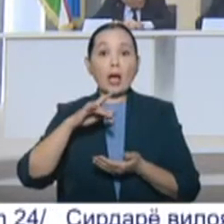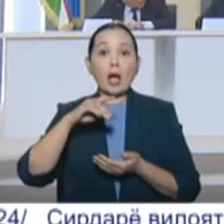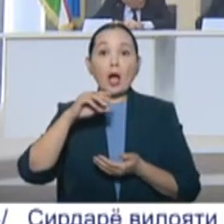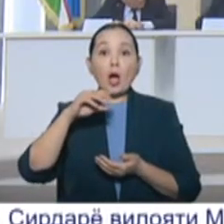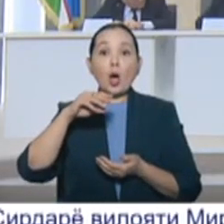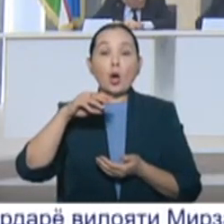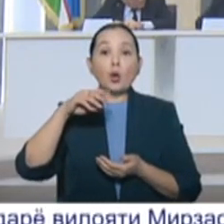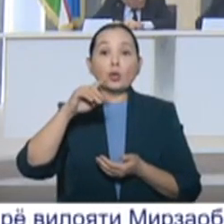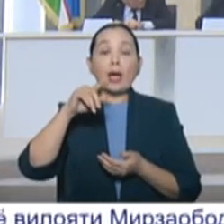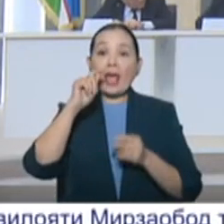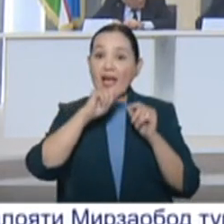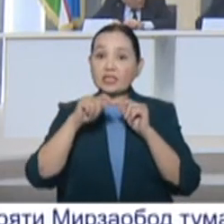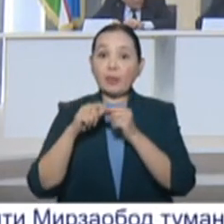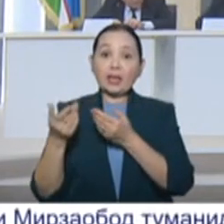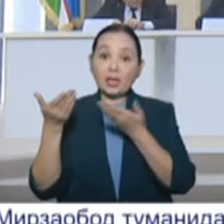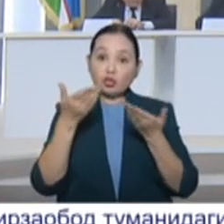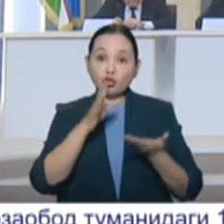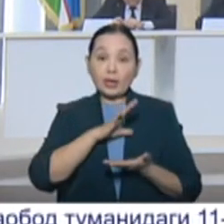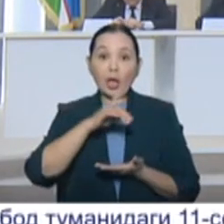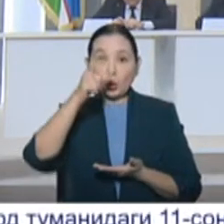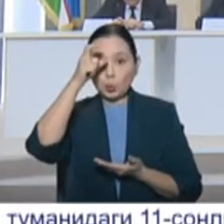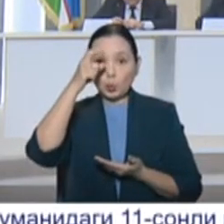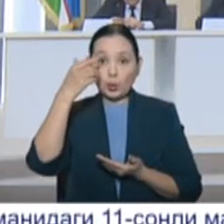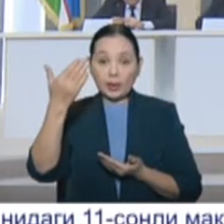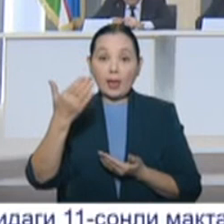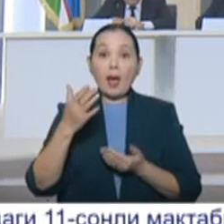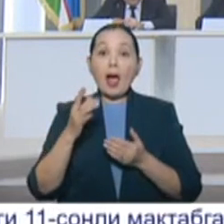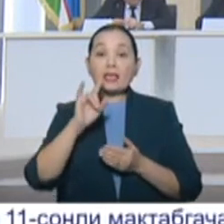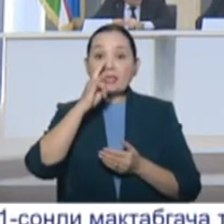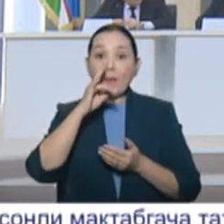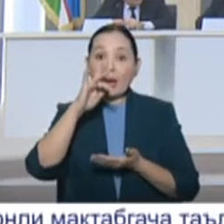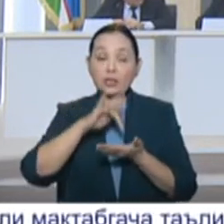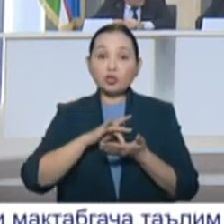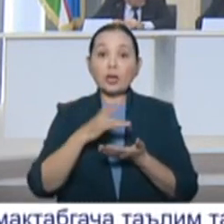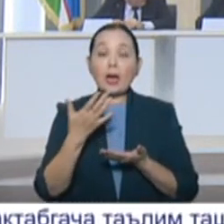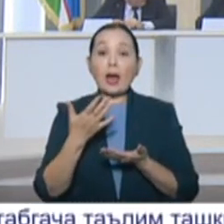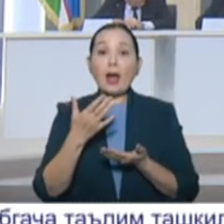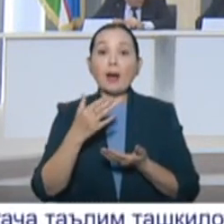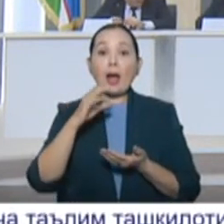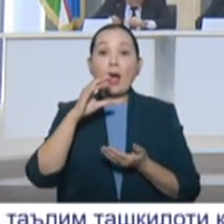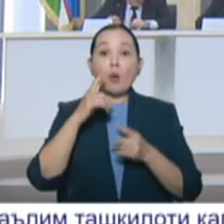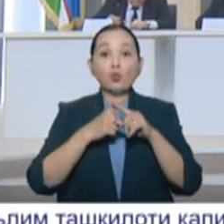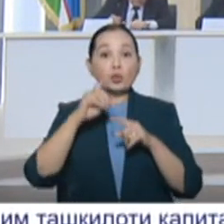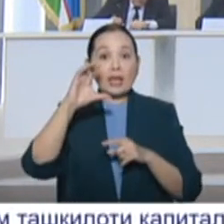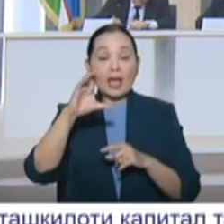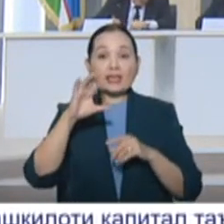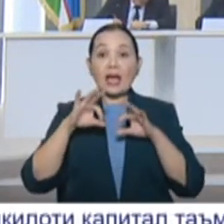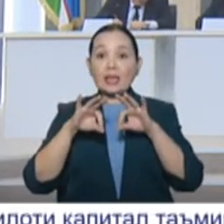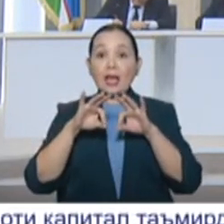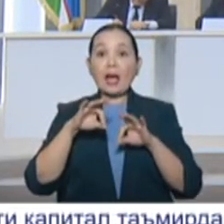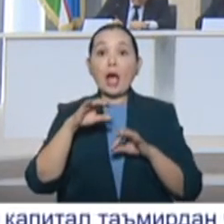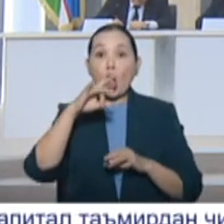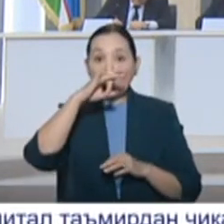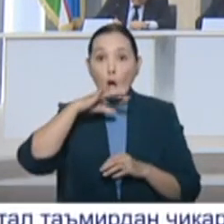konsultantlarini, ekspertlarni jalb qilganmiz, kalyon ulashtirma degan va Samarqand shahriga bu A+S transproyekt degan Germaniya